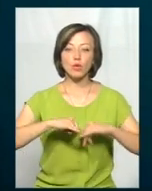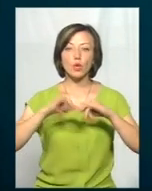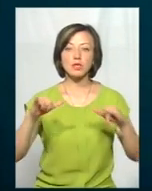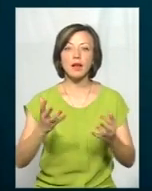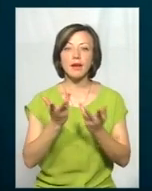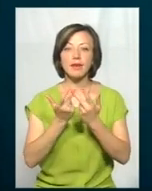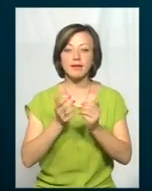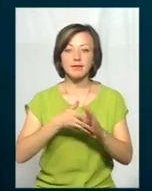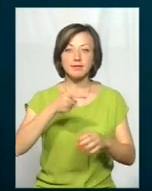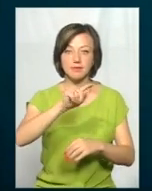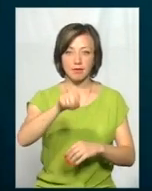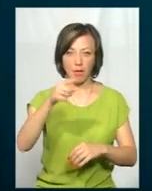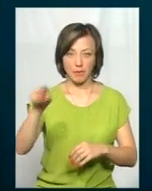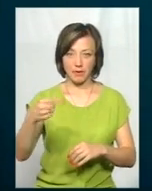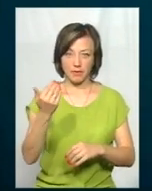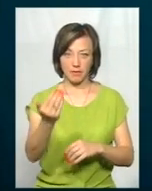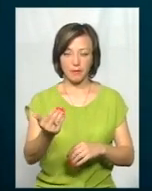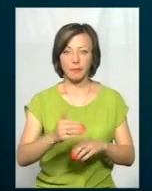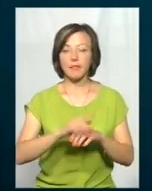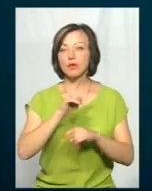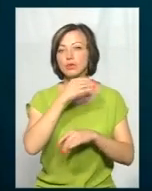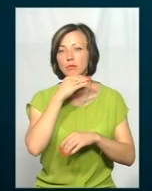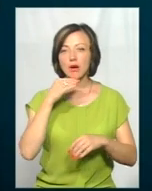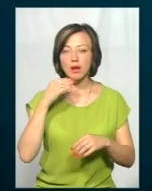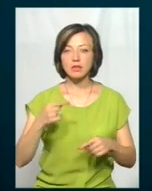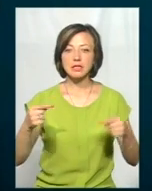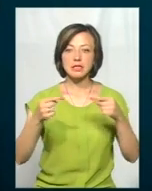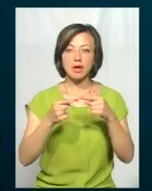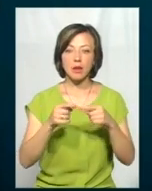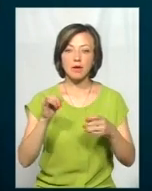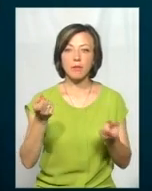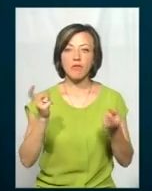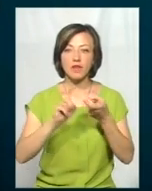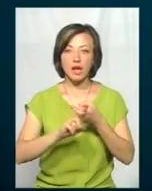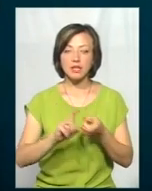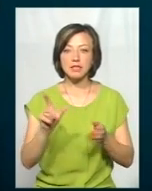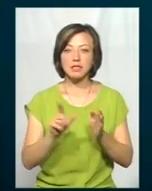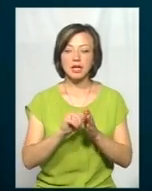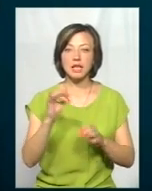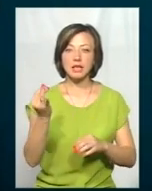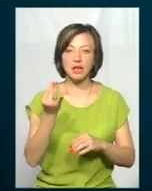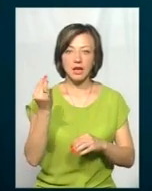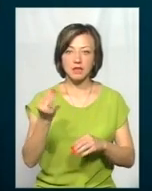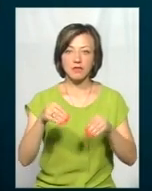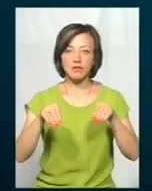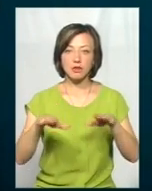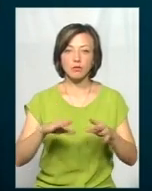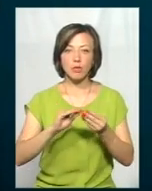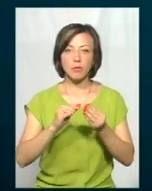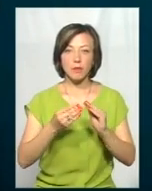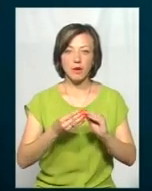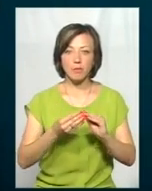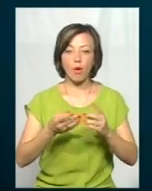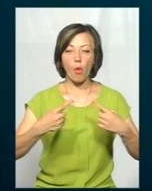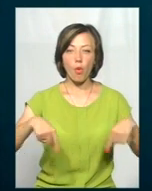кількість запитів. Запитів, дуже багато саме запитів, якраз і пов'язаних з інтересами, вирішенням проблем, з